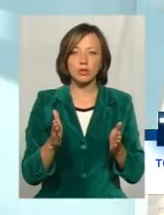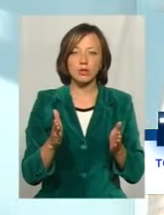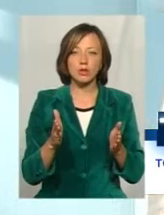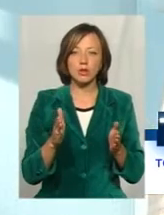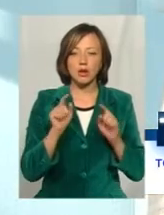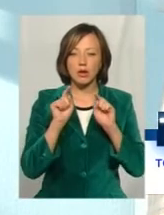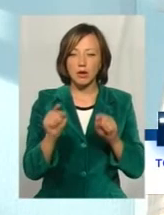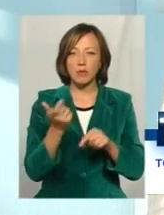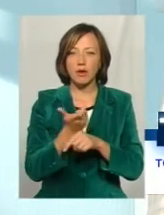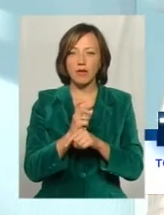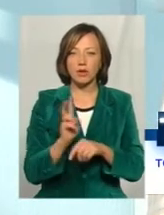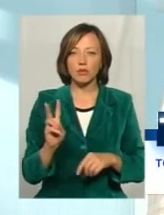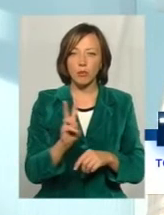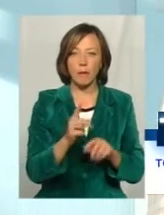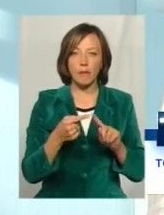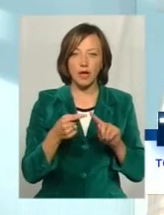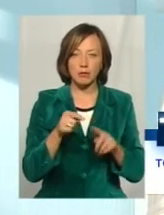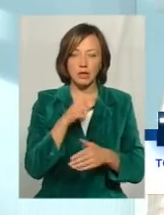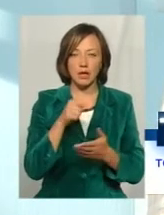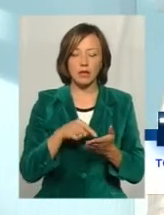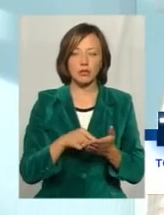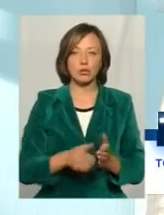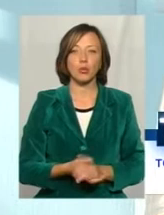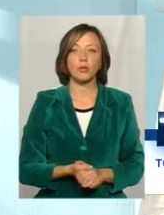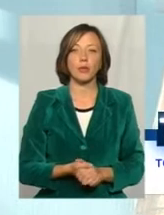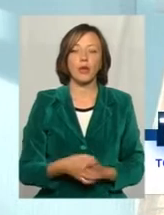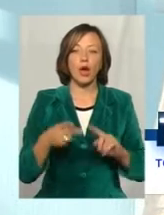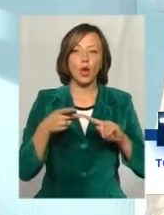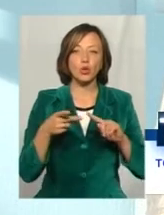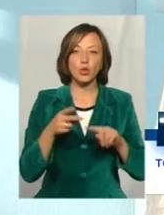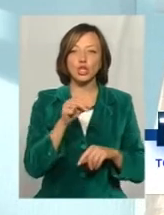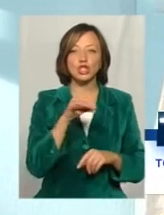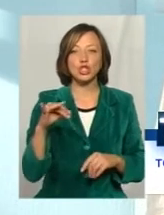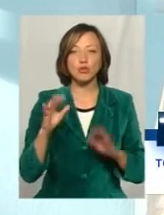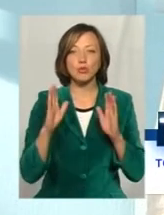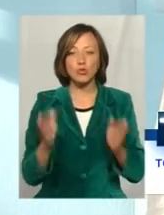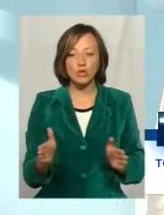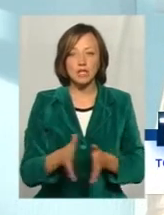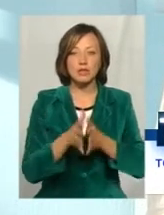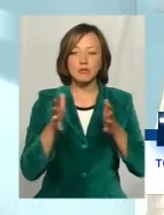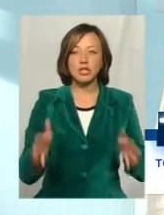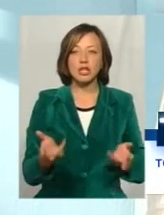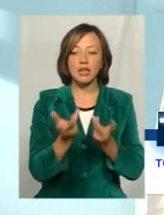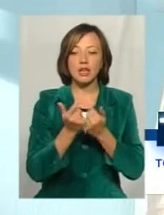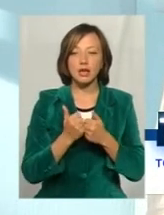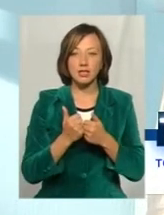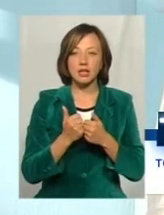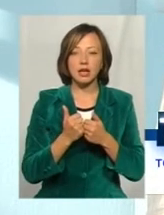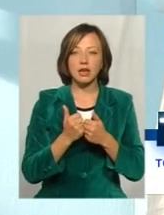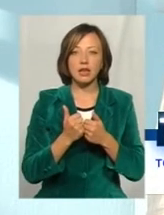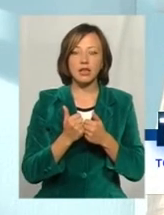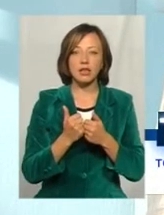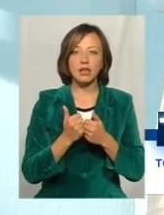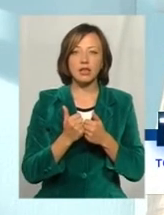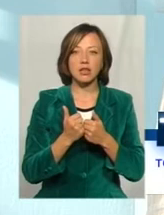перевага тролейбусом? Це перше питання. І друге, чи буде збільшена кількість